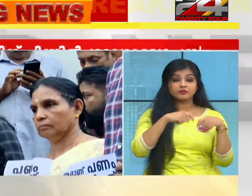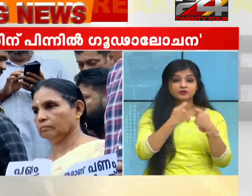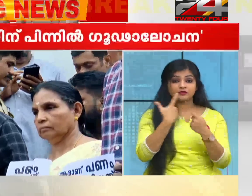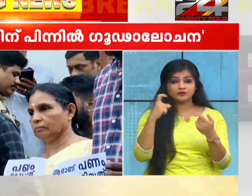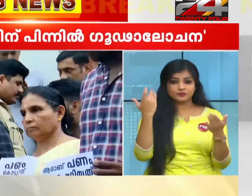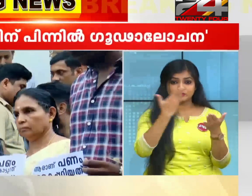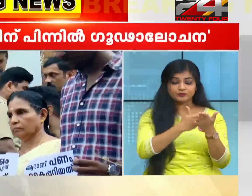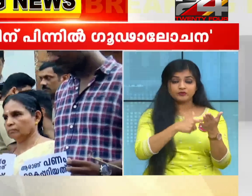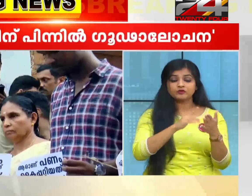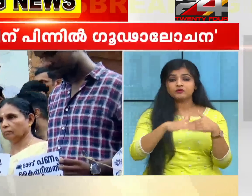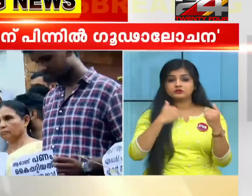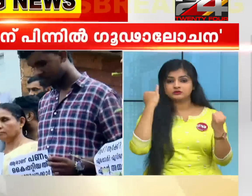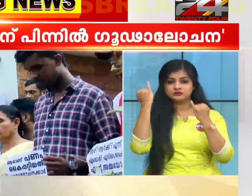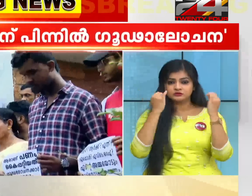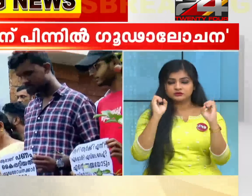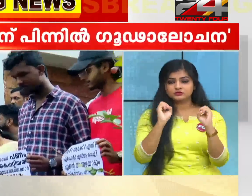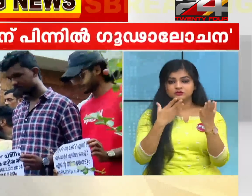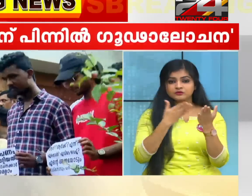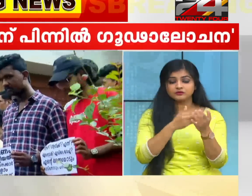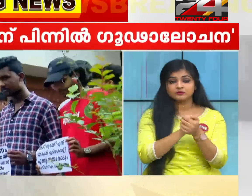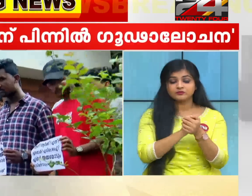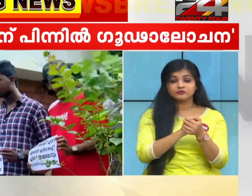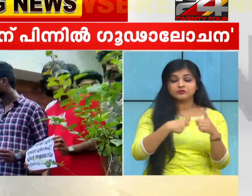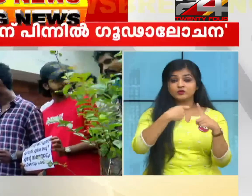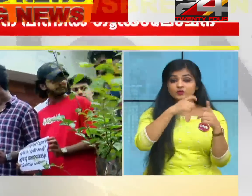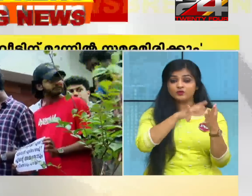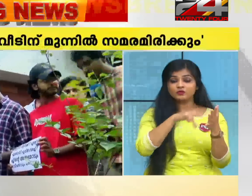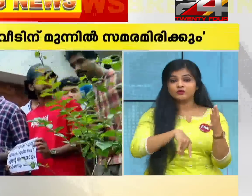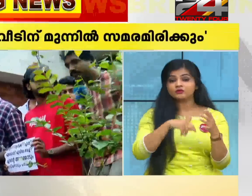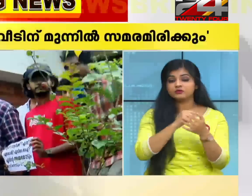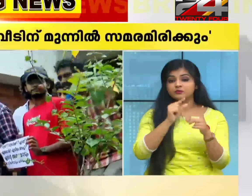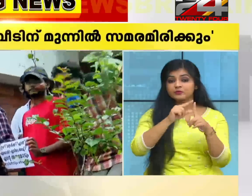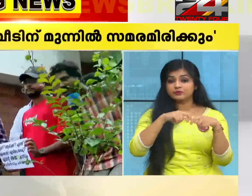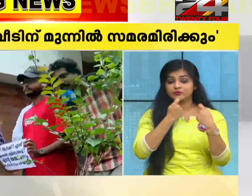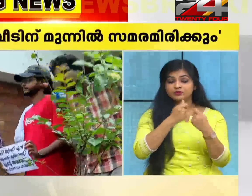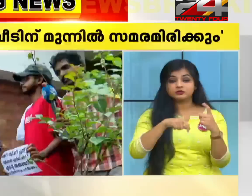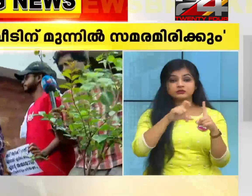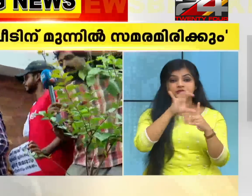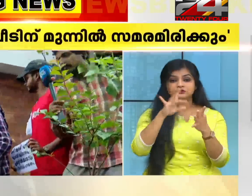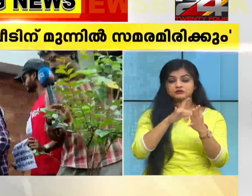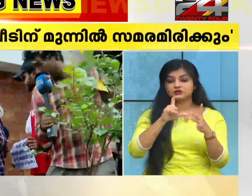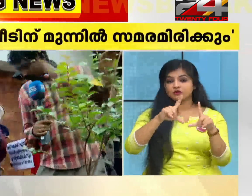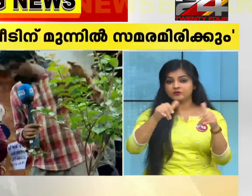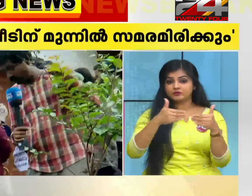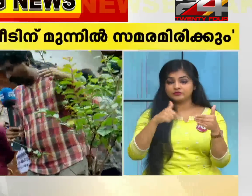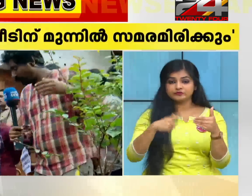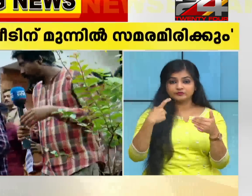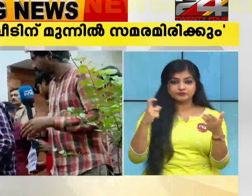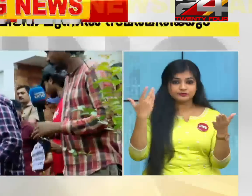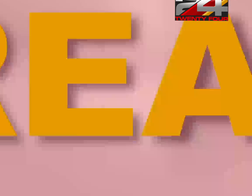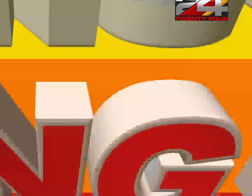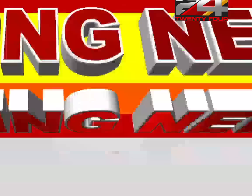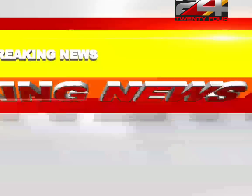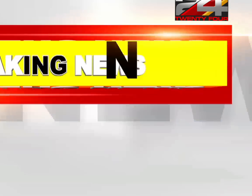രീതിയിലുള്ള അന്വേഷണങ്ങളെല്ലാം തന്നെ മുന്നോട്ട് പോയത്. ആദ്യം കൊട്ടൂടി ഘടകത്തിന് നൽകുകയും പിന്നീട് ജില്ലാ കമ്മിറ്റിക്ക് കൈമാറുകയും തുടർന്ന് ജില്ലാ കമ്മിറ്റി സംസ്ഥാന നേതൃത്വത്തിന്